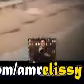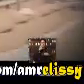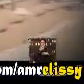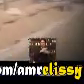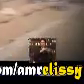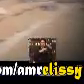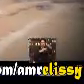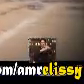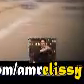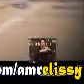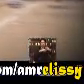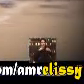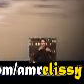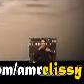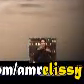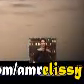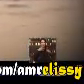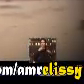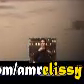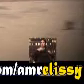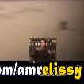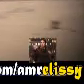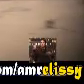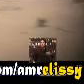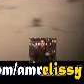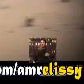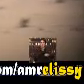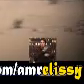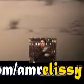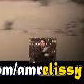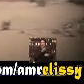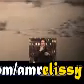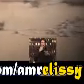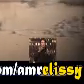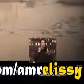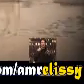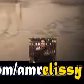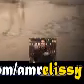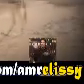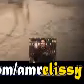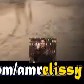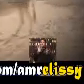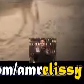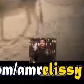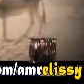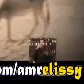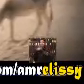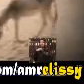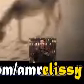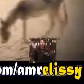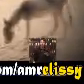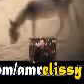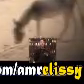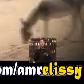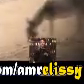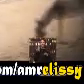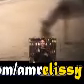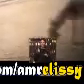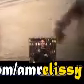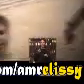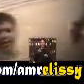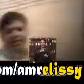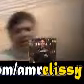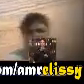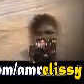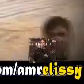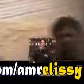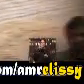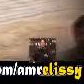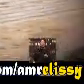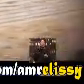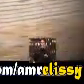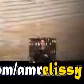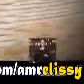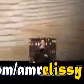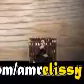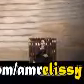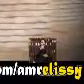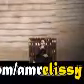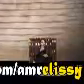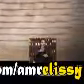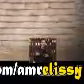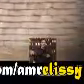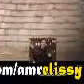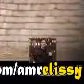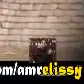الصحراء عايزين يمشونا منها، يعني يبقى ارضينا بالهم والهم مرضيش بينا، يعني في جبال واماكن مش عارفين نقعد